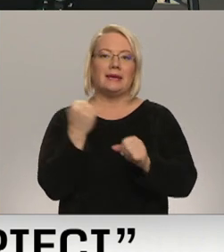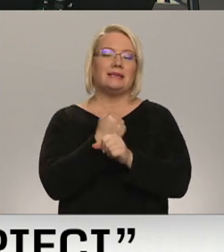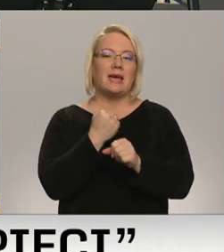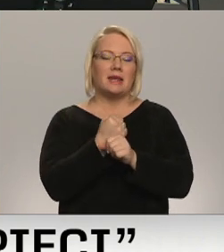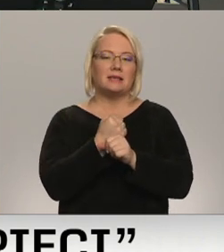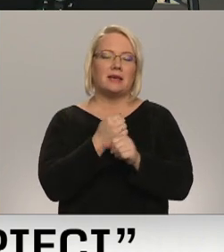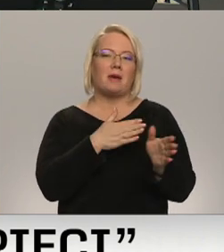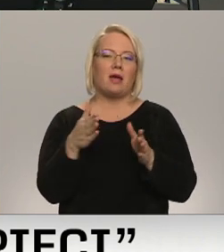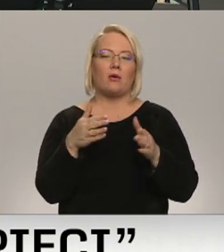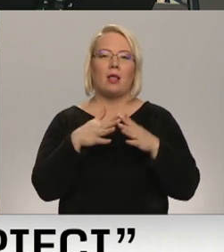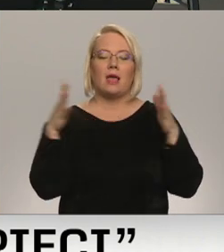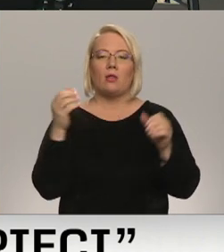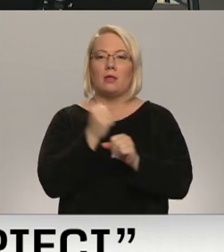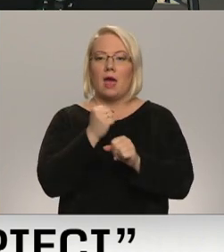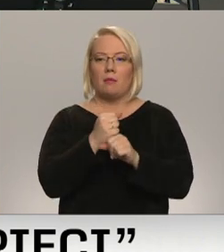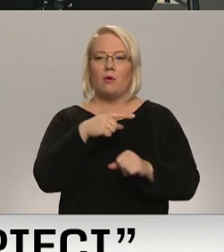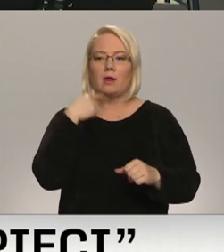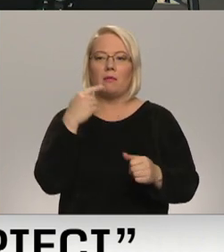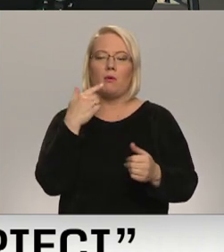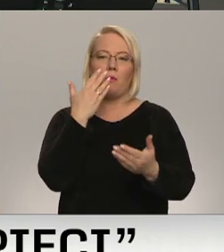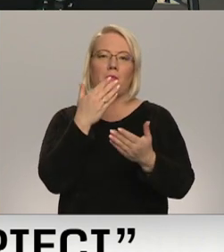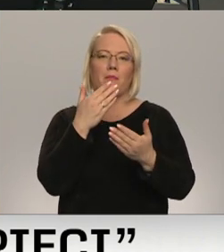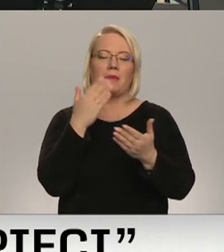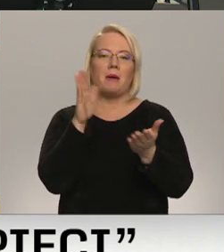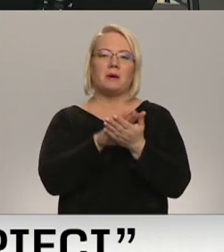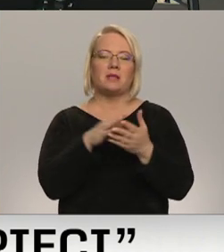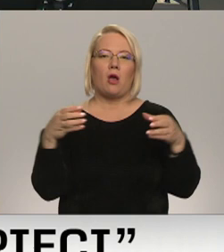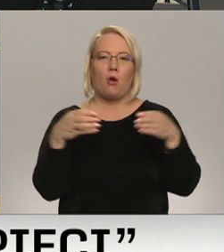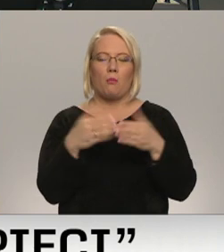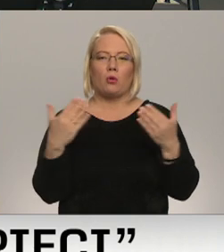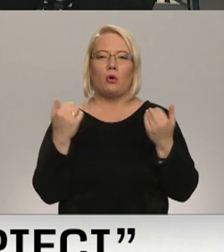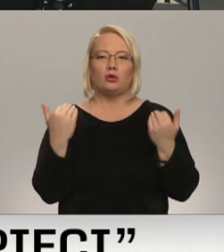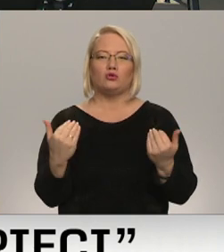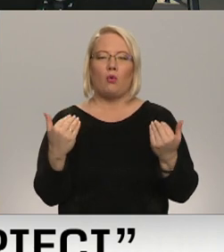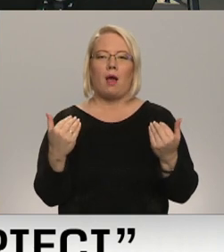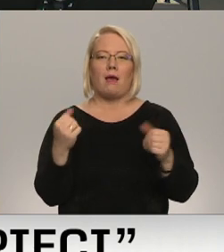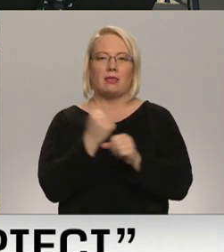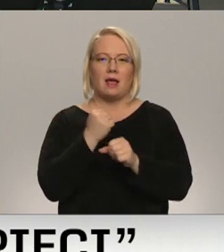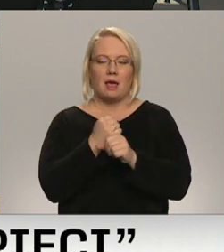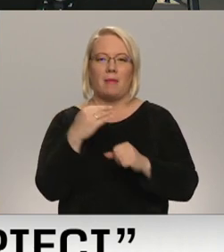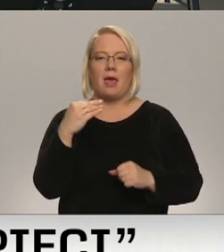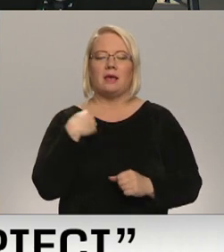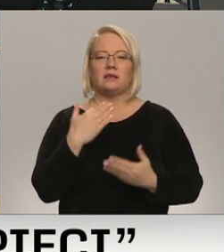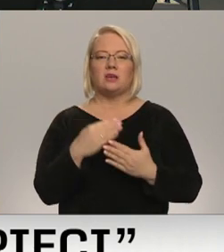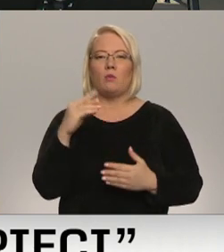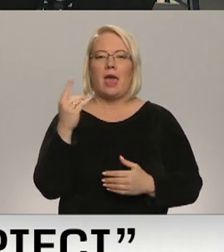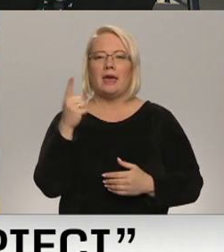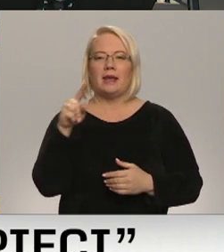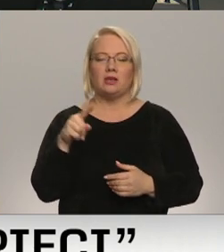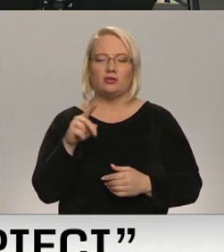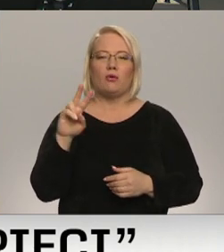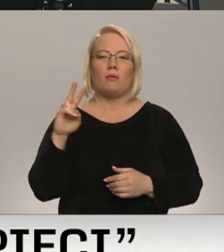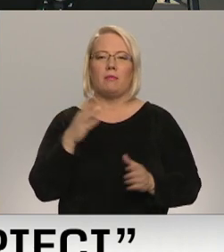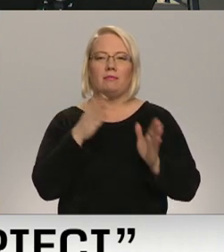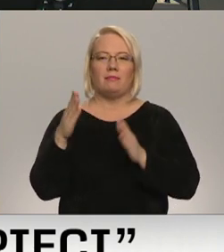darbu. Un jā, gribu prezentēt jums komandu, ar ko šogad kopā strādāju. Mani sauc Magnus Eriņš, šeit ir Linda Samsono, kurai tas ir pirmais labdarības